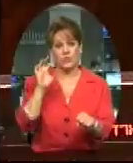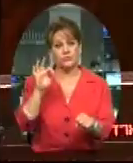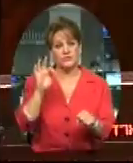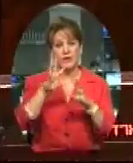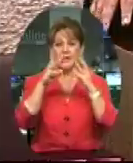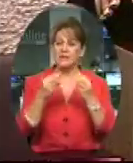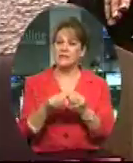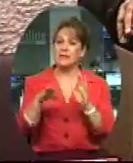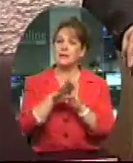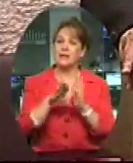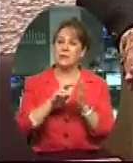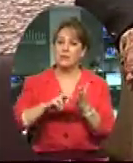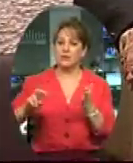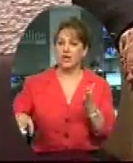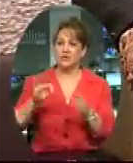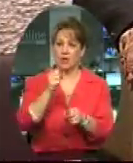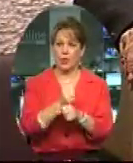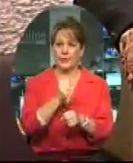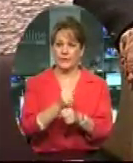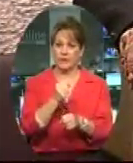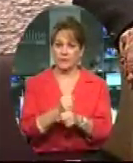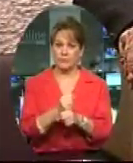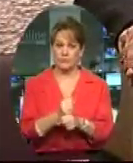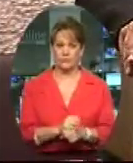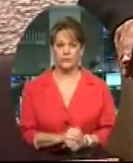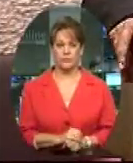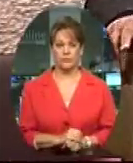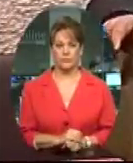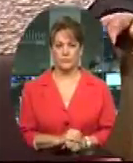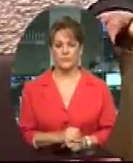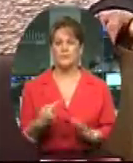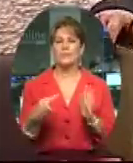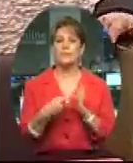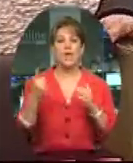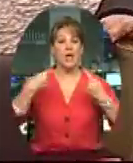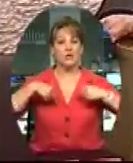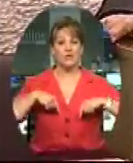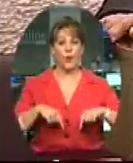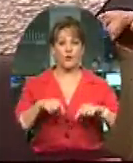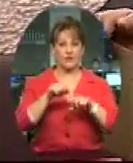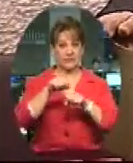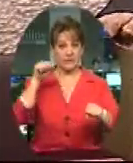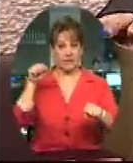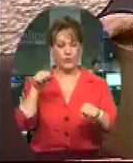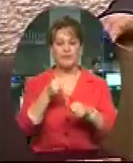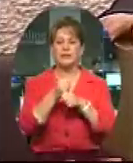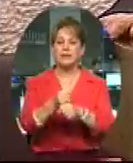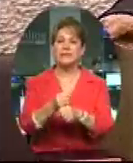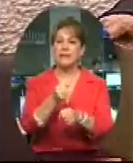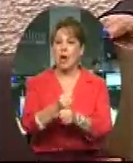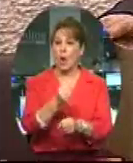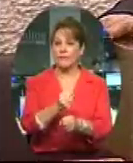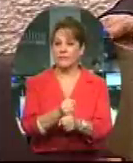של העובדים. מאחר ויושב ראש ההסתדרות ונציגי העובדים נתנו